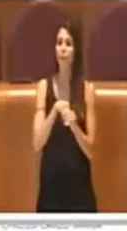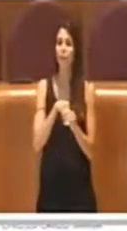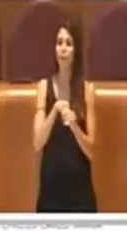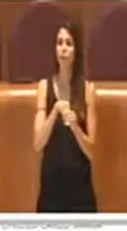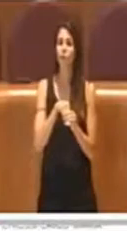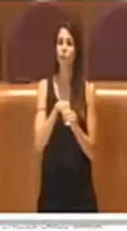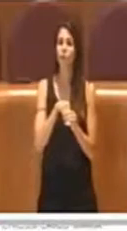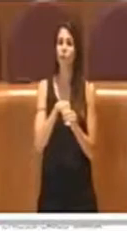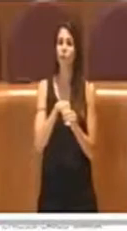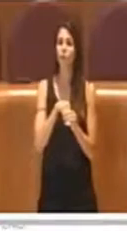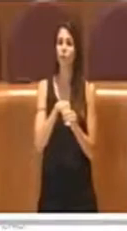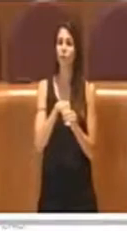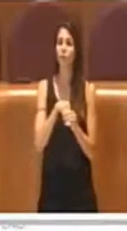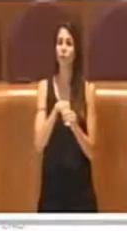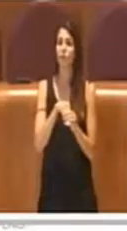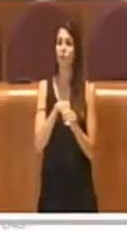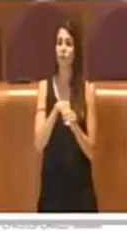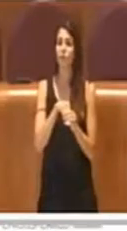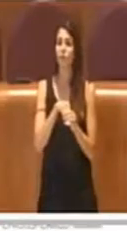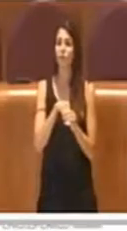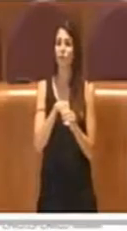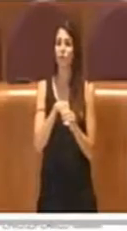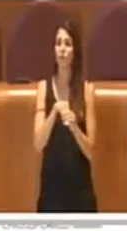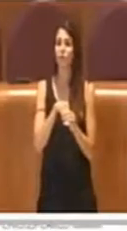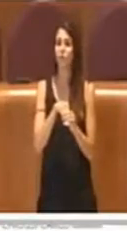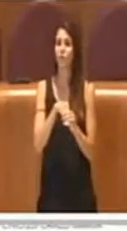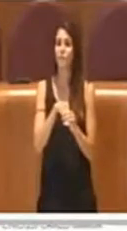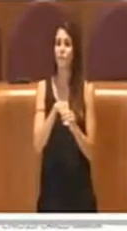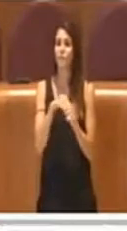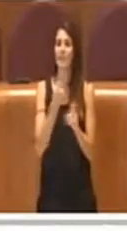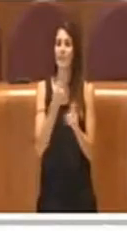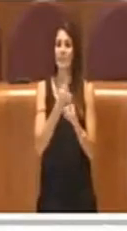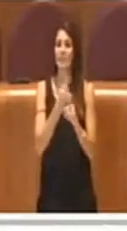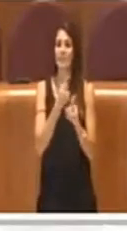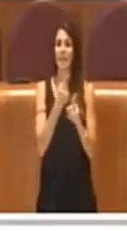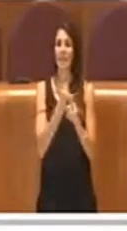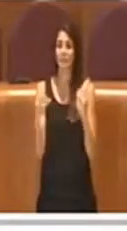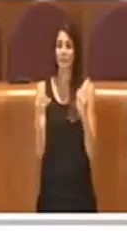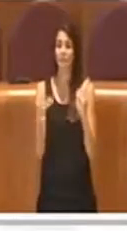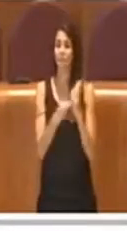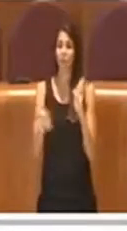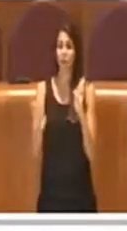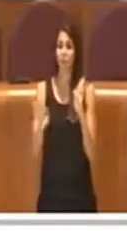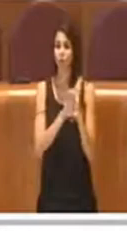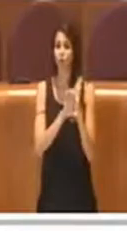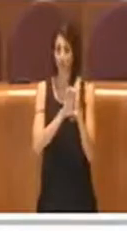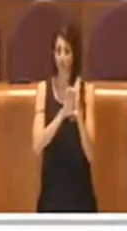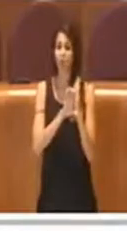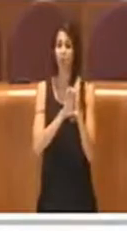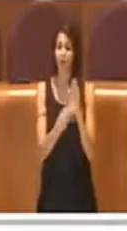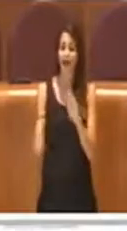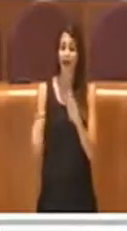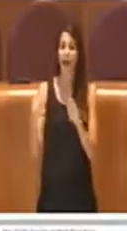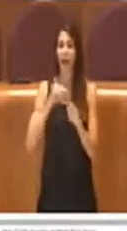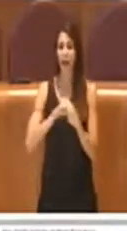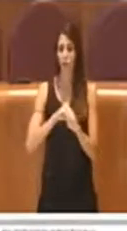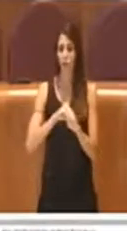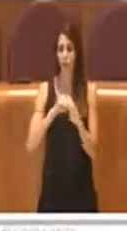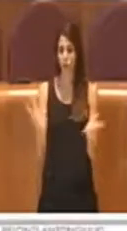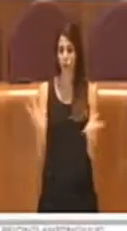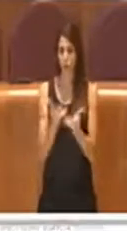dell'emendamento che andrà aggiunto al termine del deliberato, in particolare al punto C che appunto citava la collega Celli,